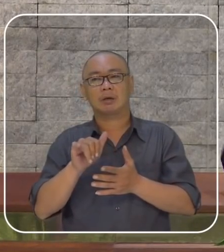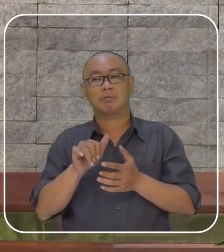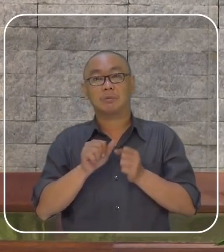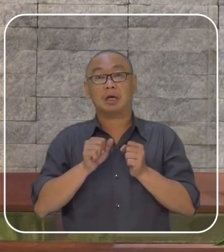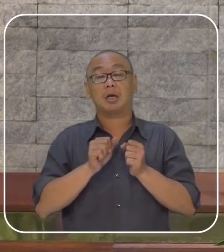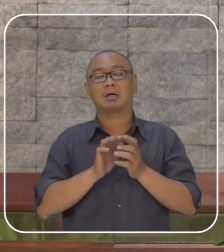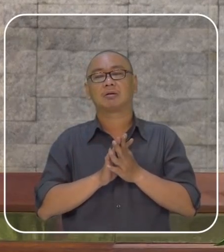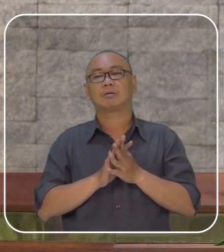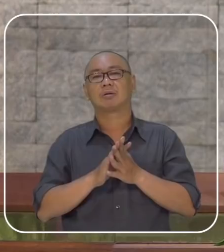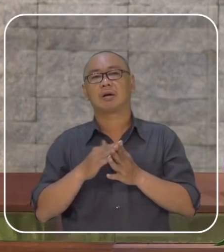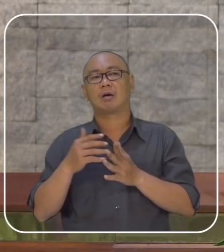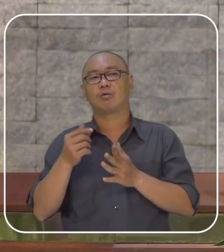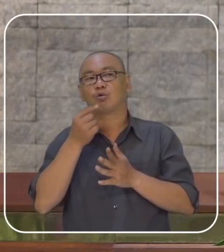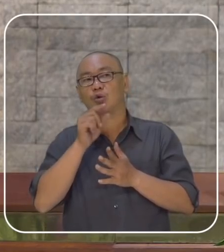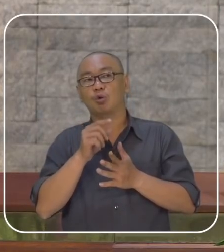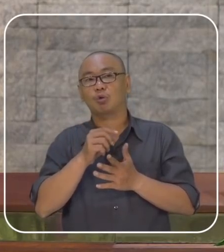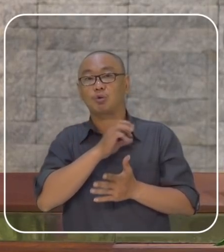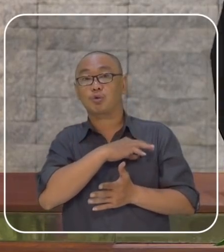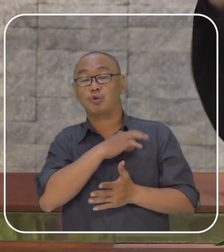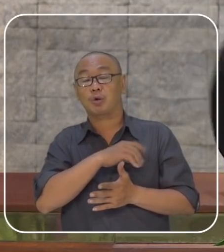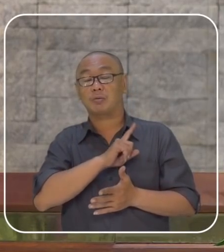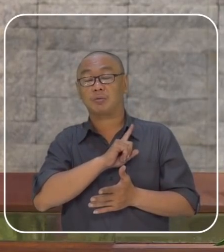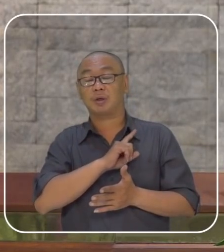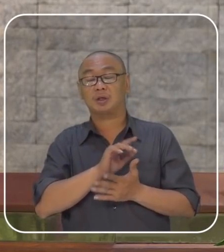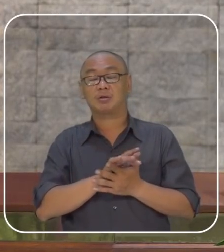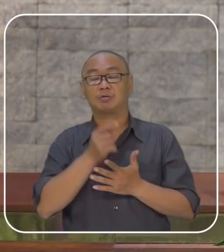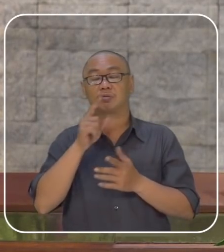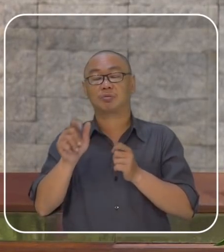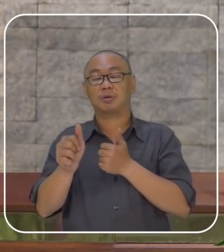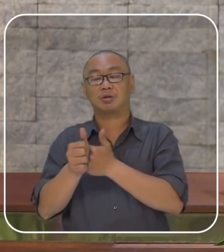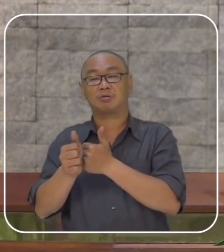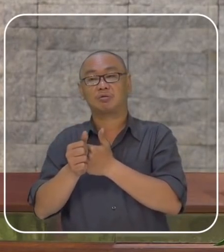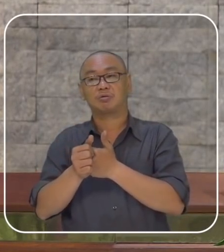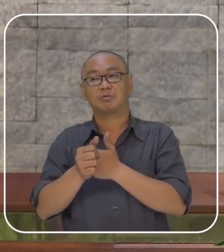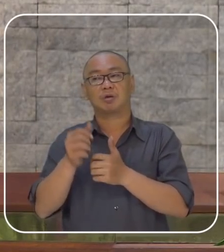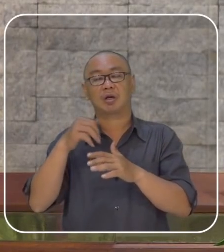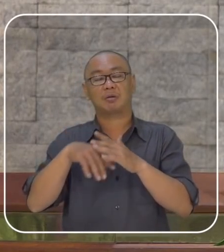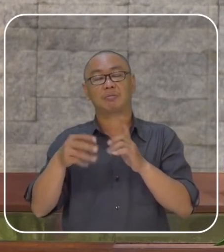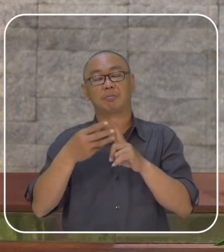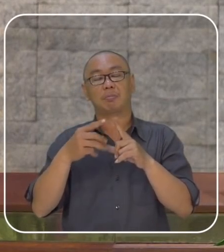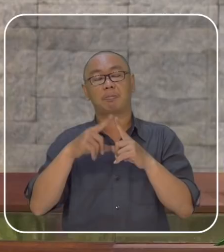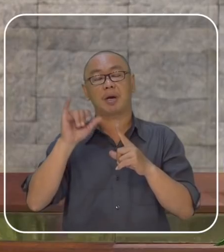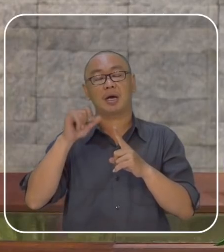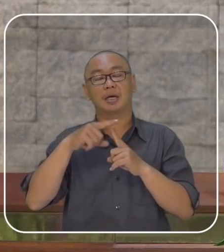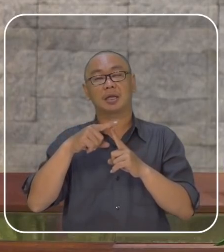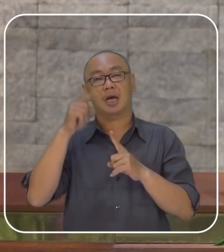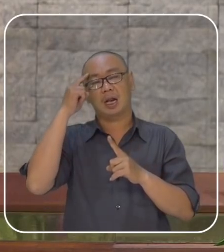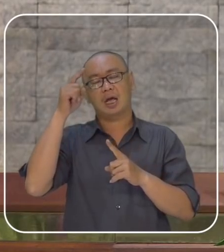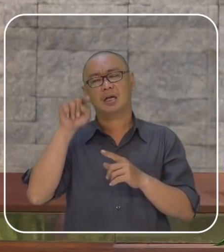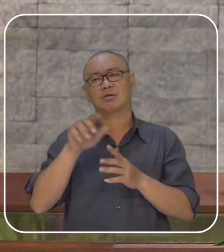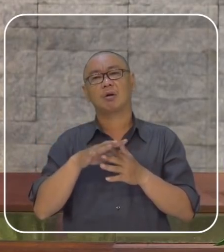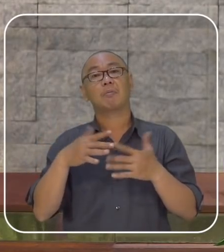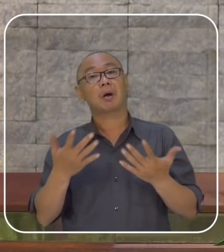mendadak ada demi keuntungan pribadi atau pemimpin-pemimpin bait Allah itu, maka yang terjadi adalah